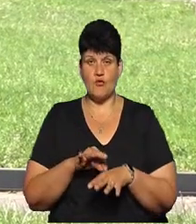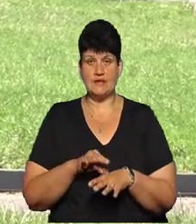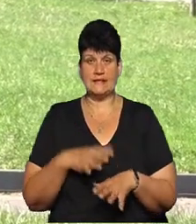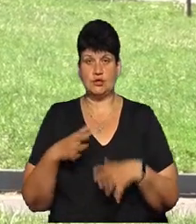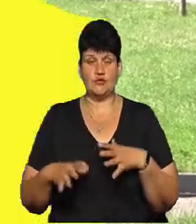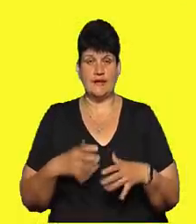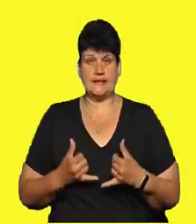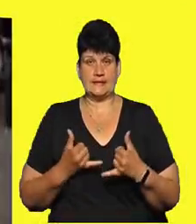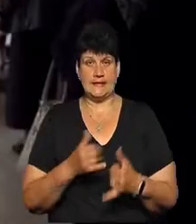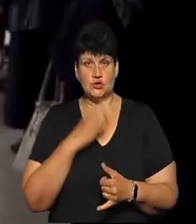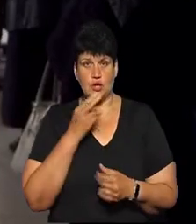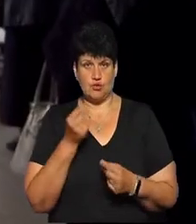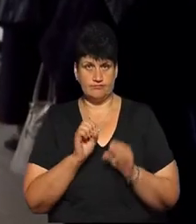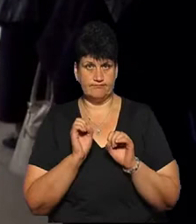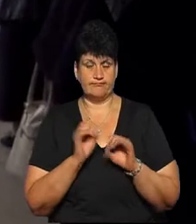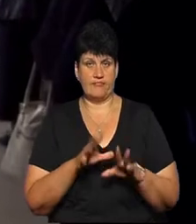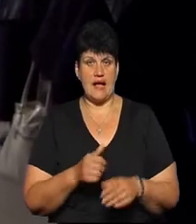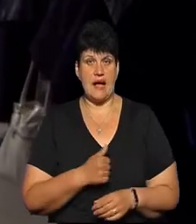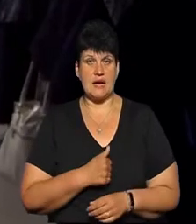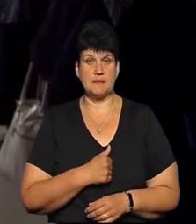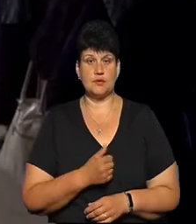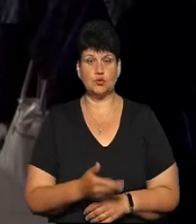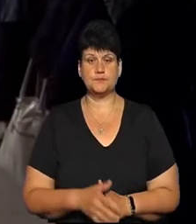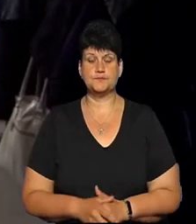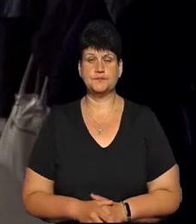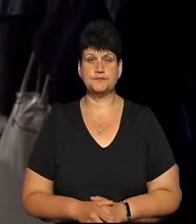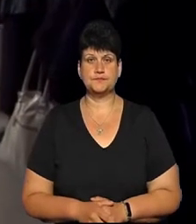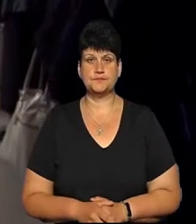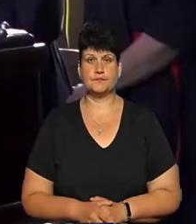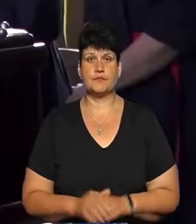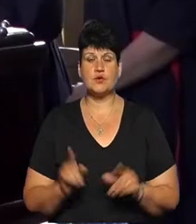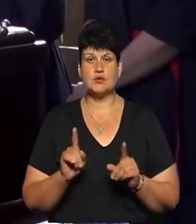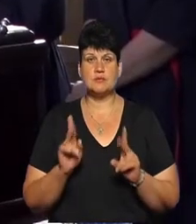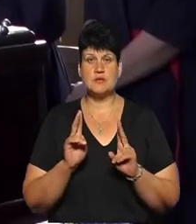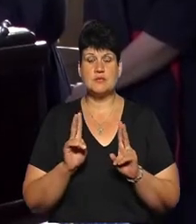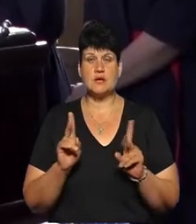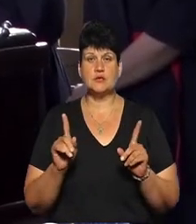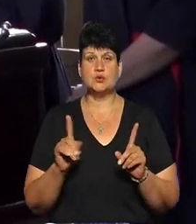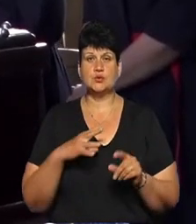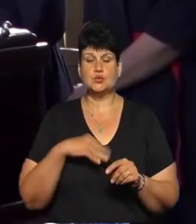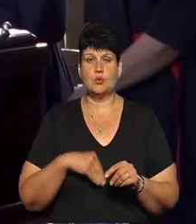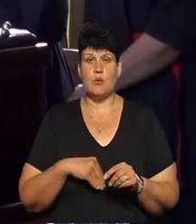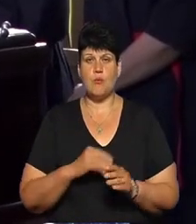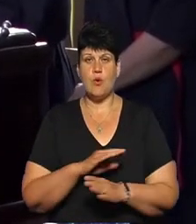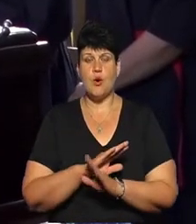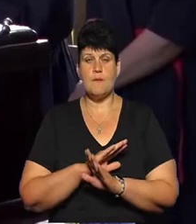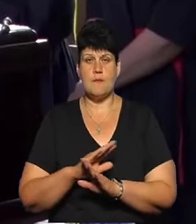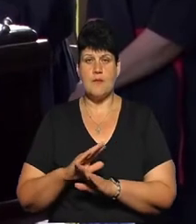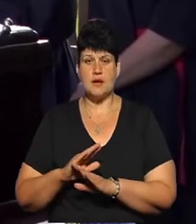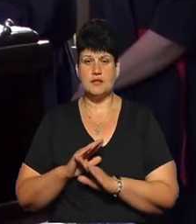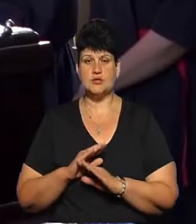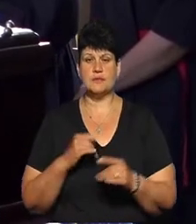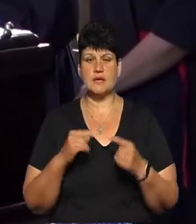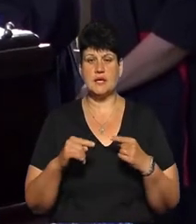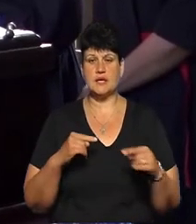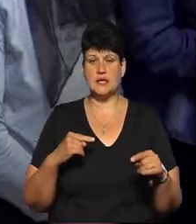армію. Ми хочемо, щоб ви не знали, що ми померли, щоб ви не сумували, як інші, що не мають